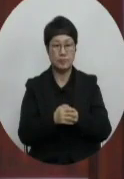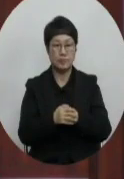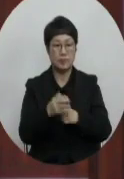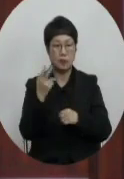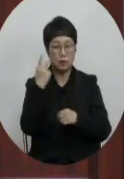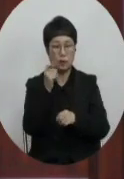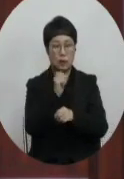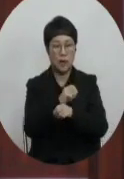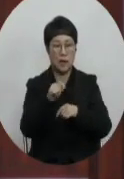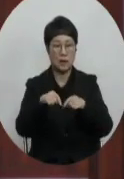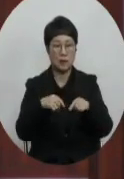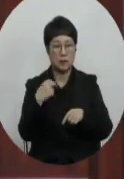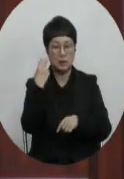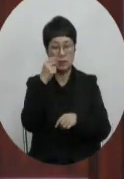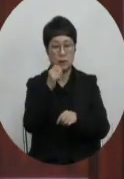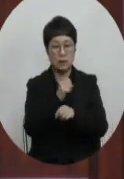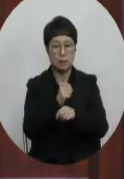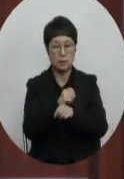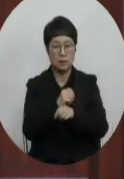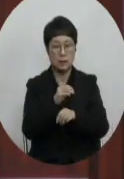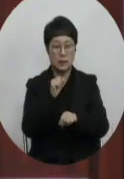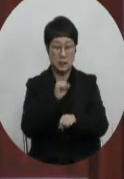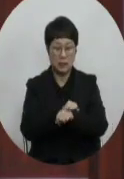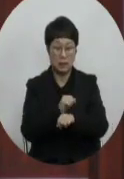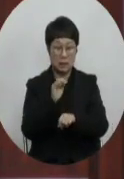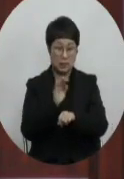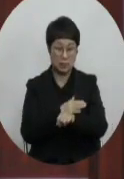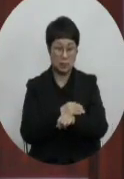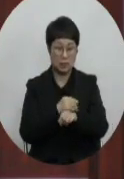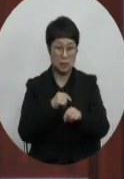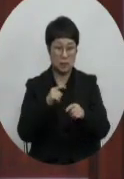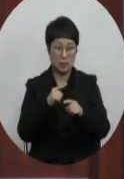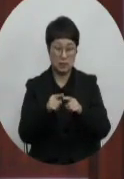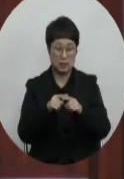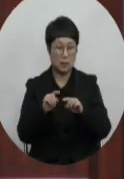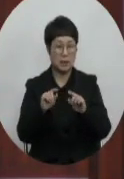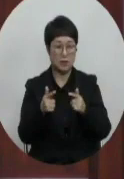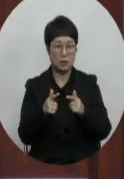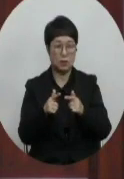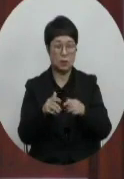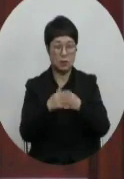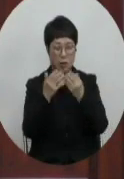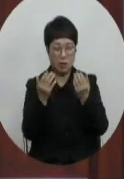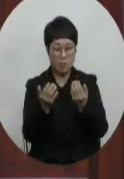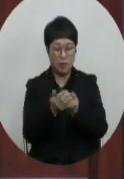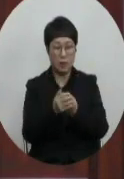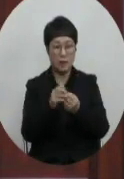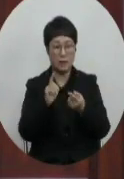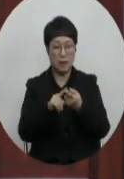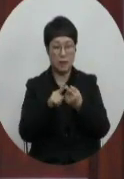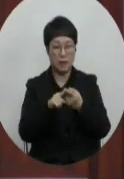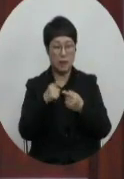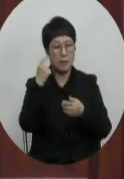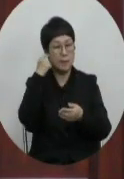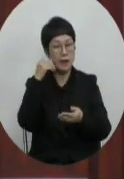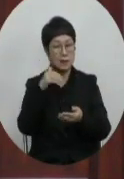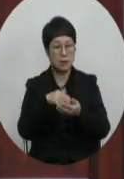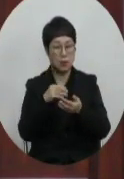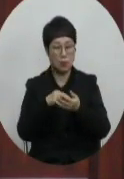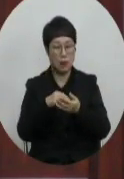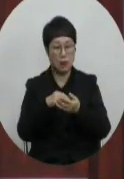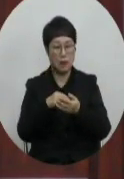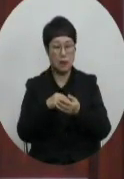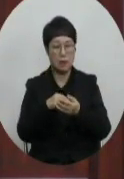그리고 행정사무감사는 잘잘못을 따지는 자리가 아니라 여주시 행정 전반에 대한 반성과 성찰을 통해 여주시의 미래를